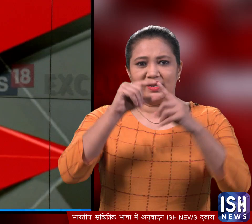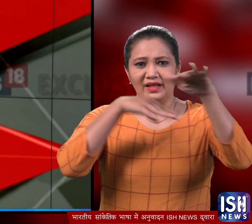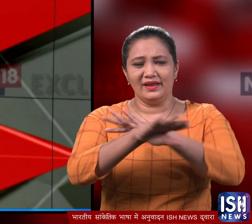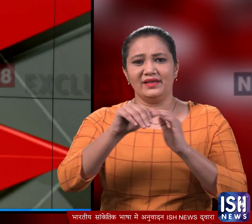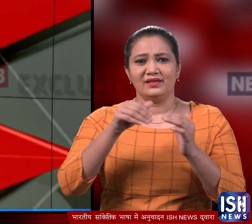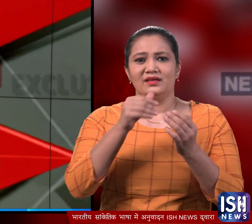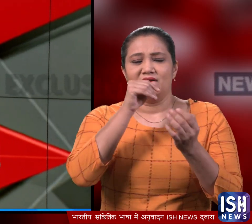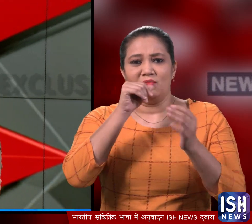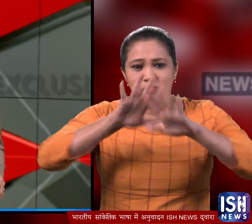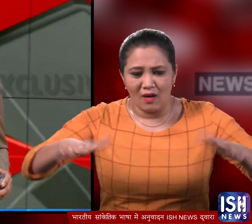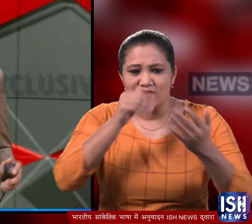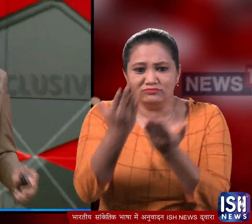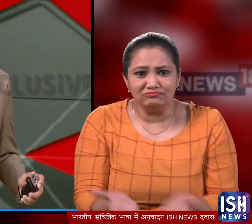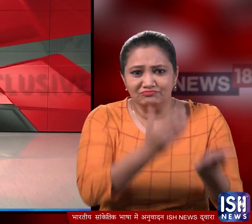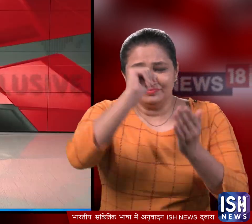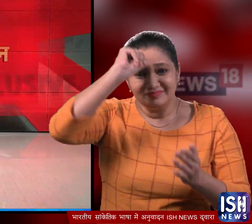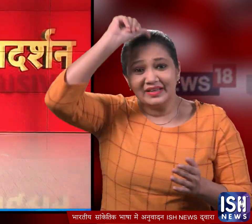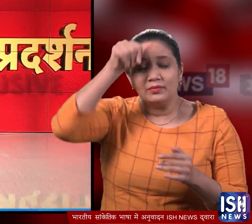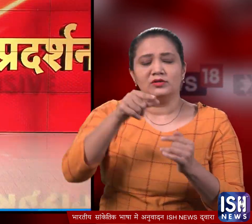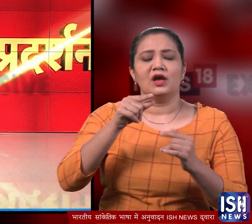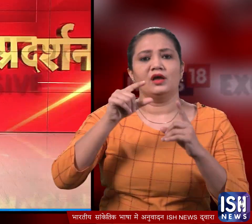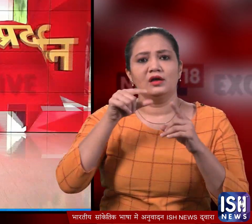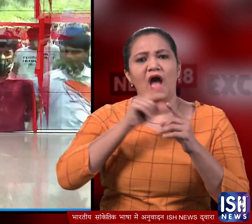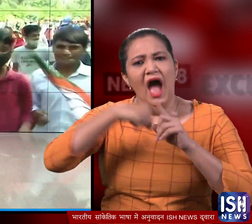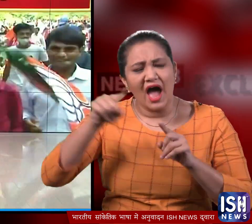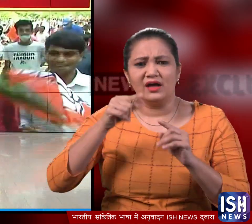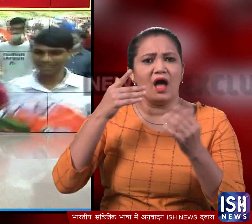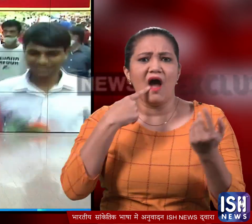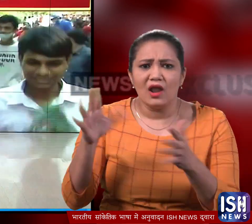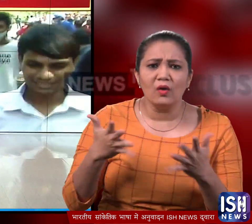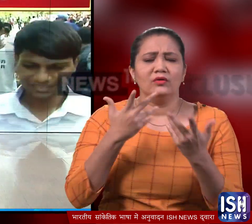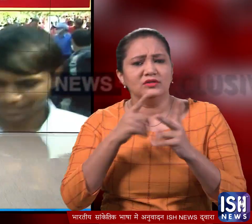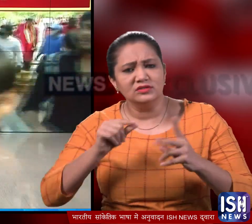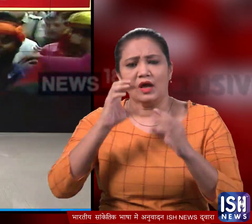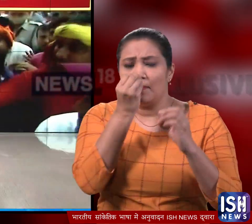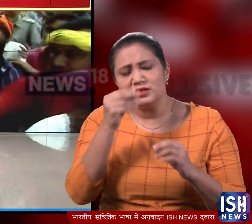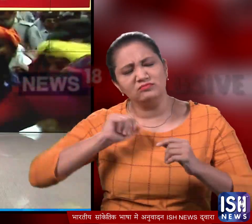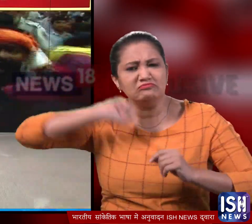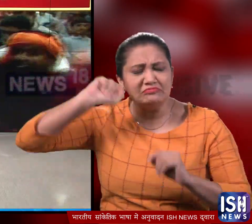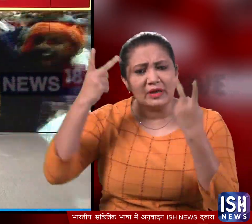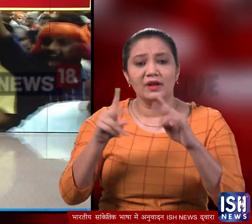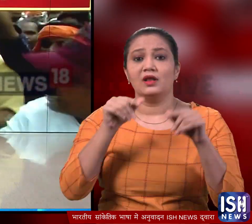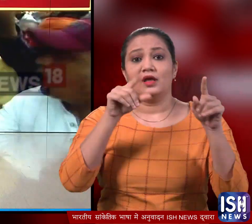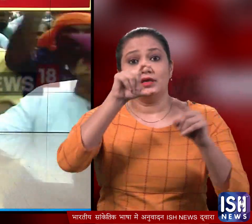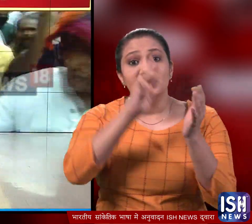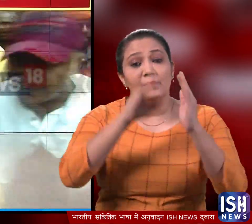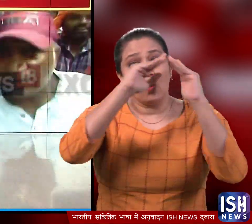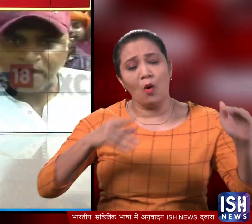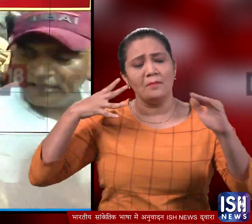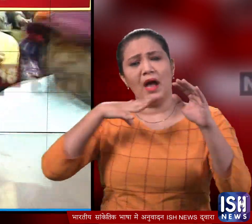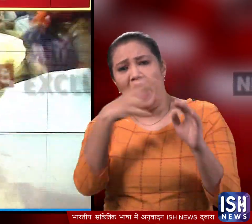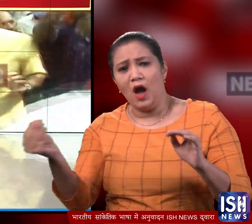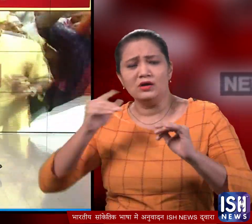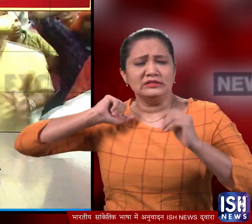दिल्ली में छठ पूजा पर बैन के खिलाफ बीजेपी ने जोरदार प्रदर्शन किया। इसके लिए प्रदर्शनकारी मुख्यमंत्री अरविंद केजरीवाल के घर के बाहर अच्छी